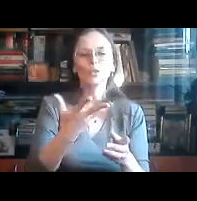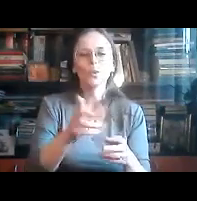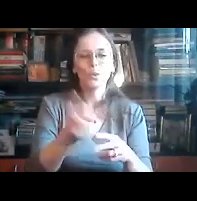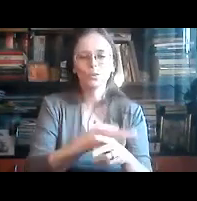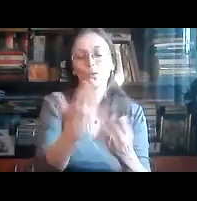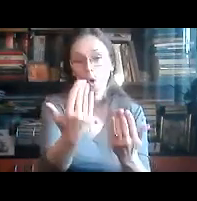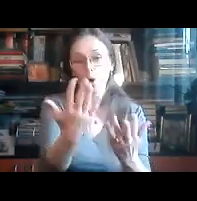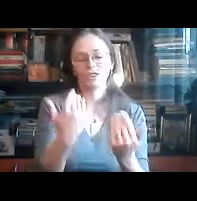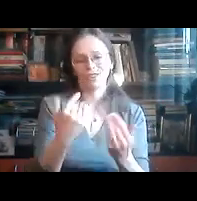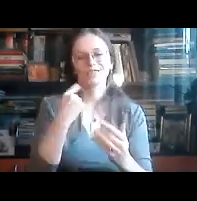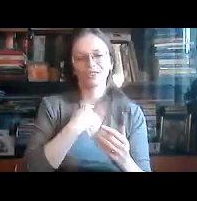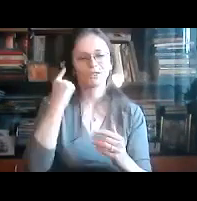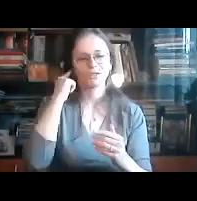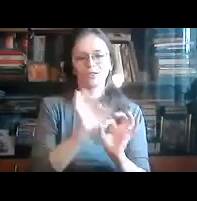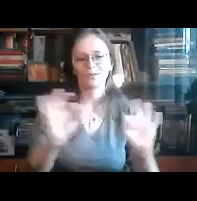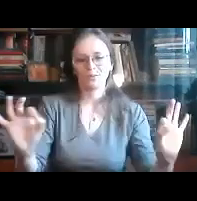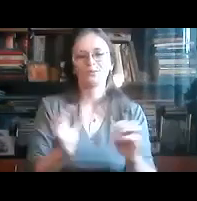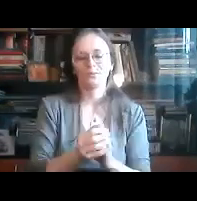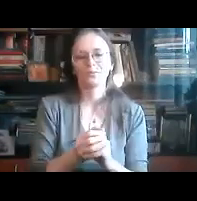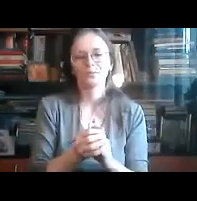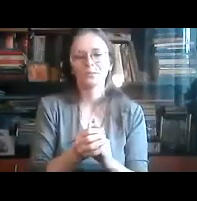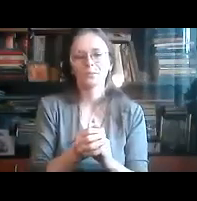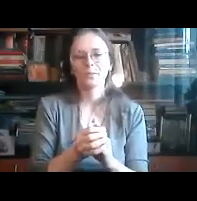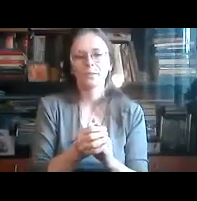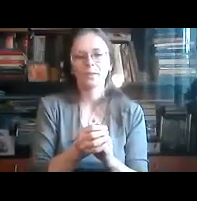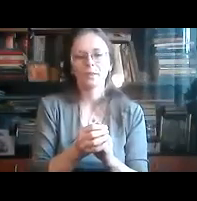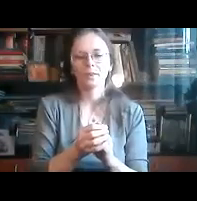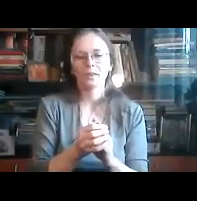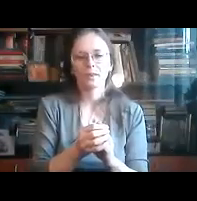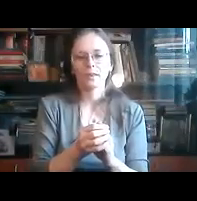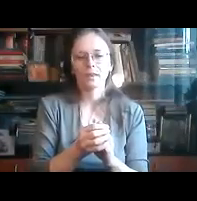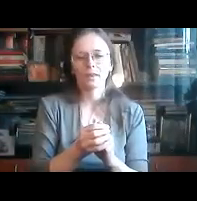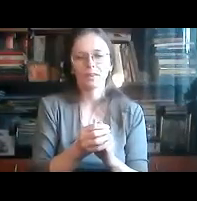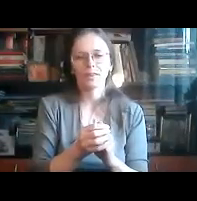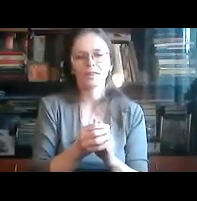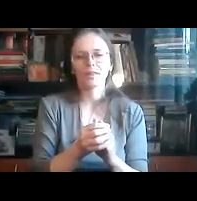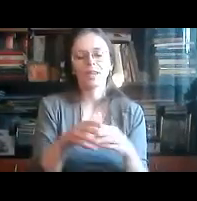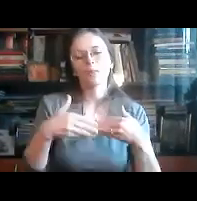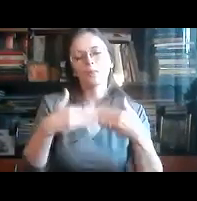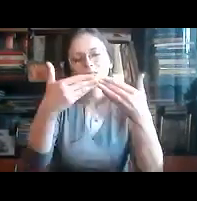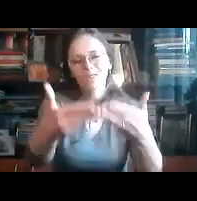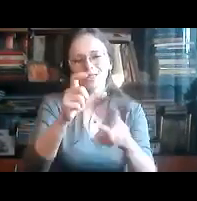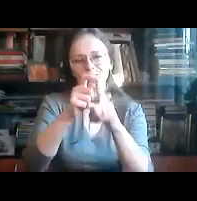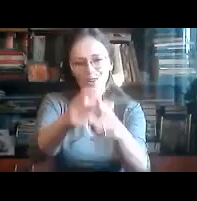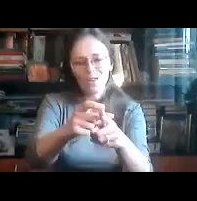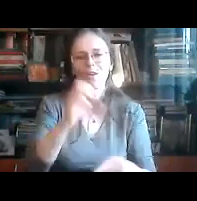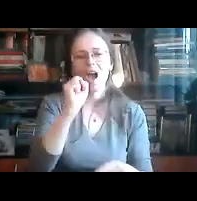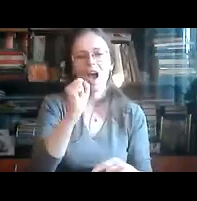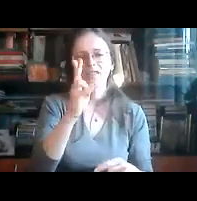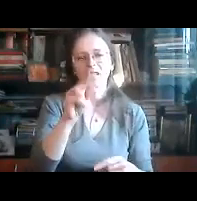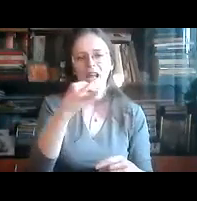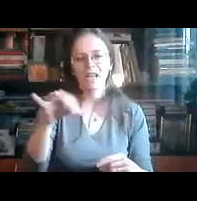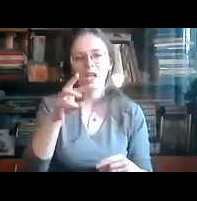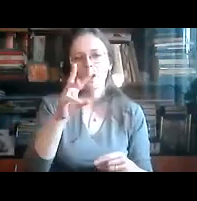вас слышно. Прекрасно. Итак, я вас сейчас представлю. С нами Андрей, ну, Москвин, да. Доктор филологических наук,